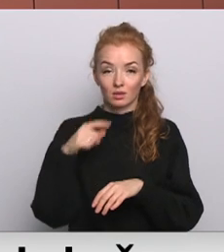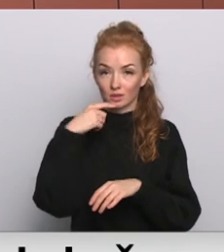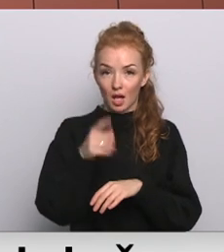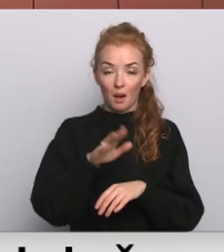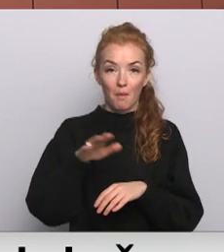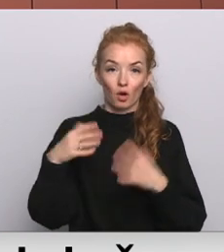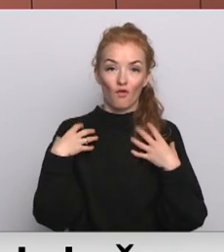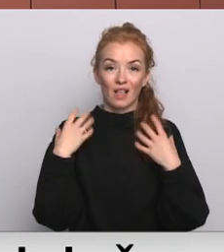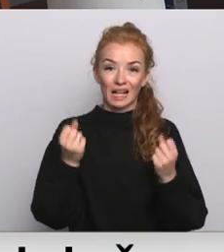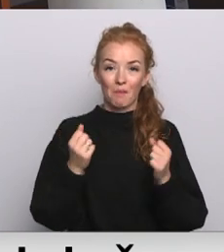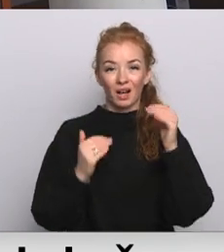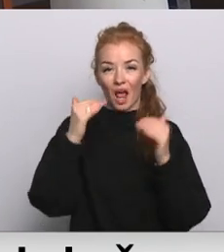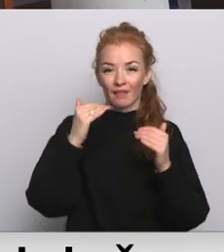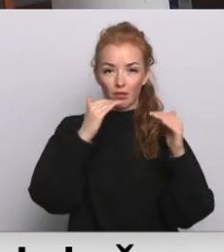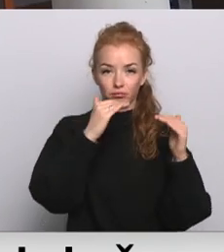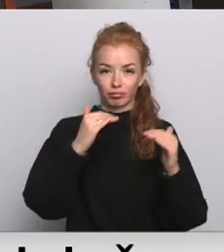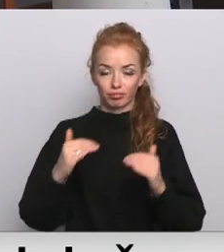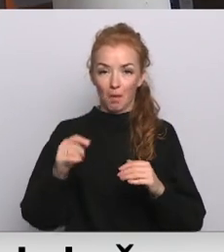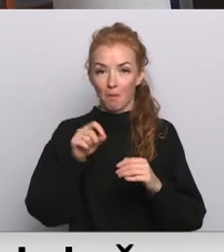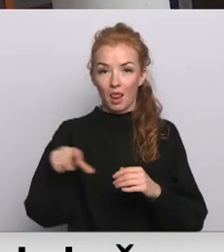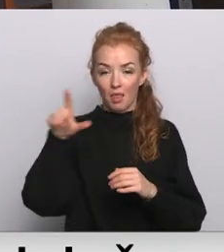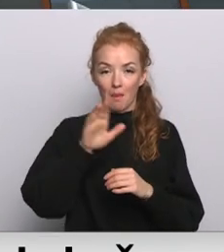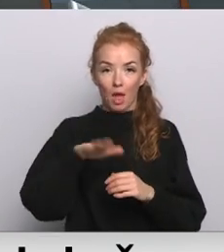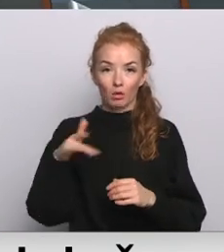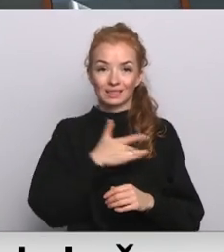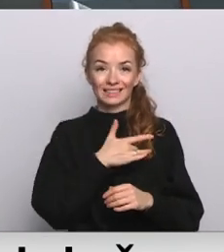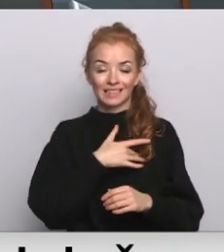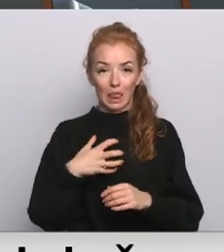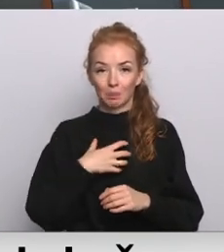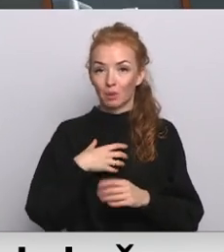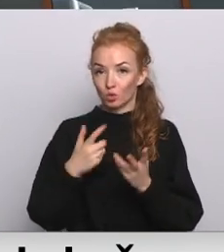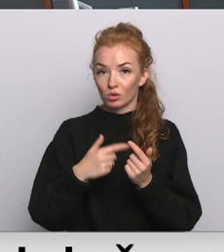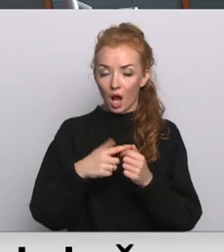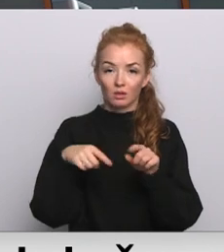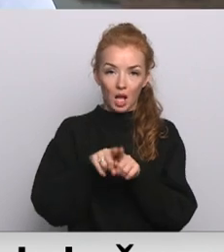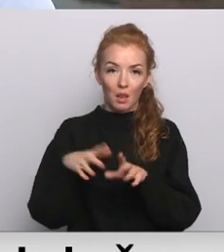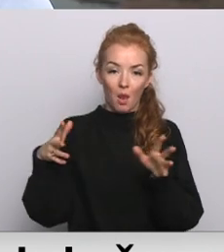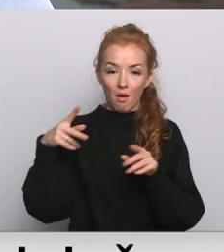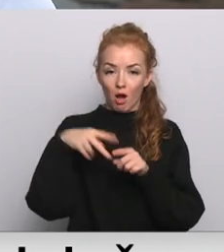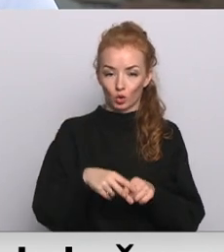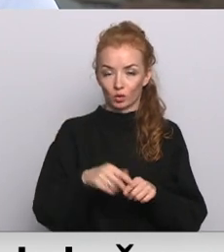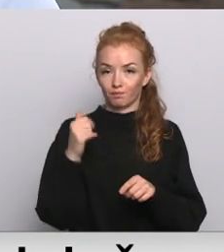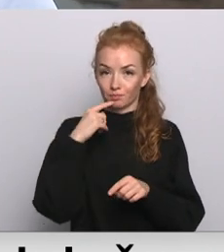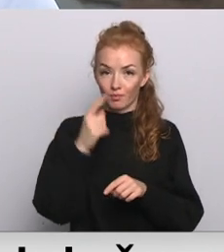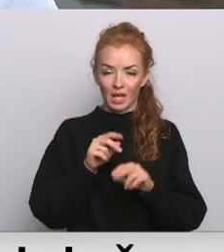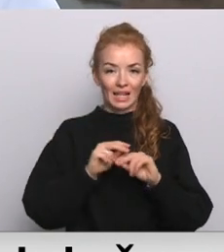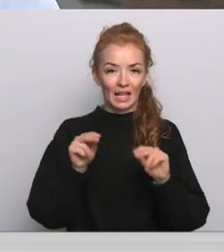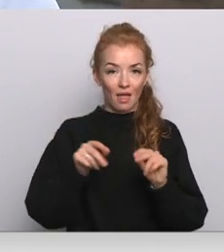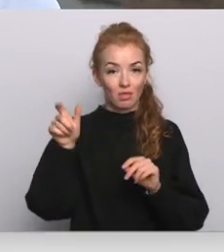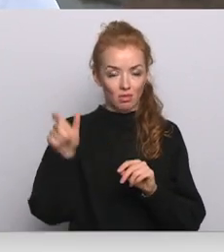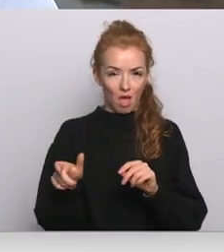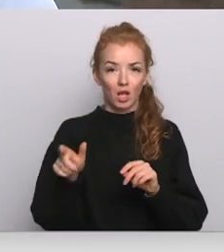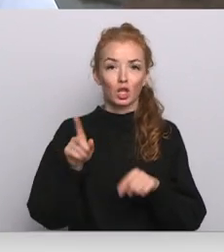veselības rādītāji krītas un palielinās arī bērnu sirds slimību skaits un pārslodzes sportā. Ir treneri, kas ļoti strikti ņem vērā